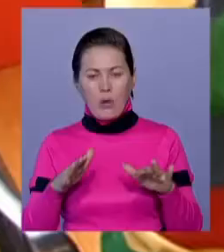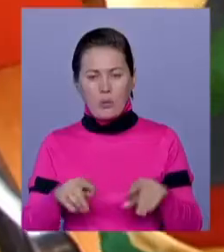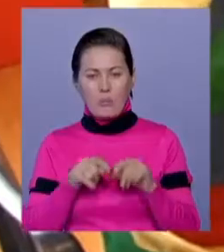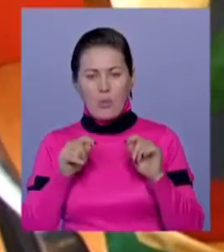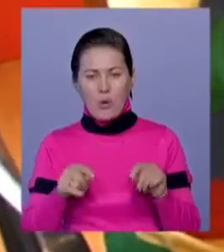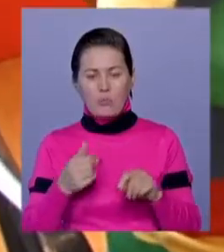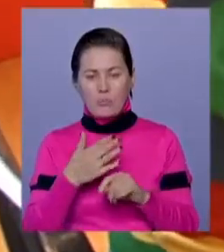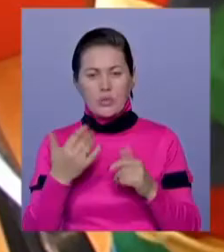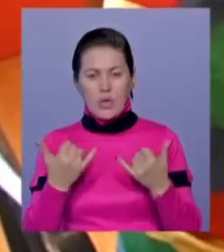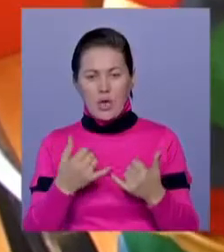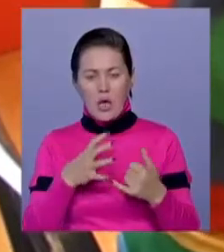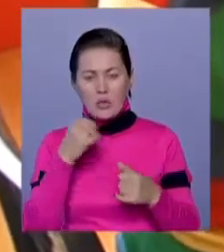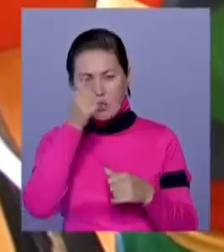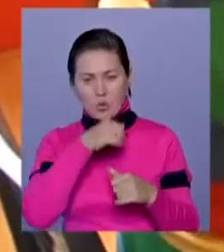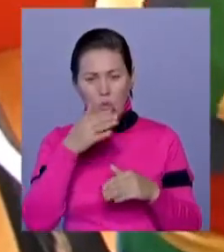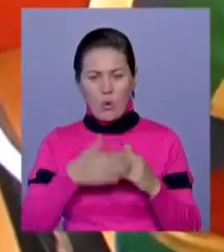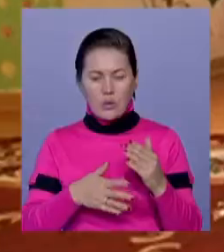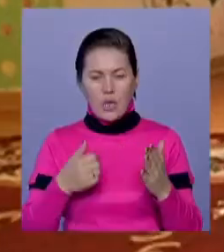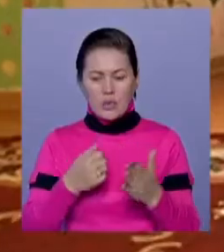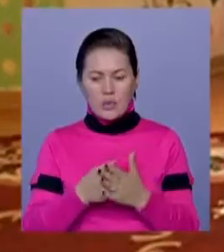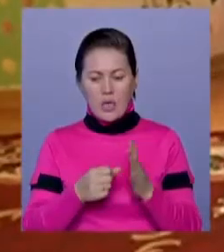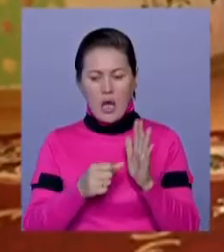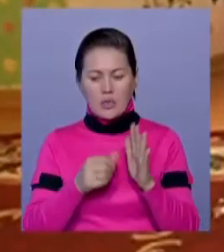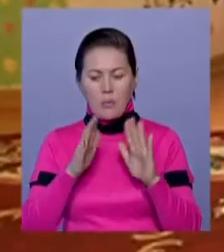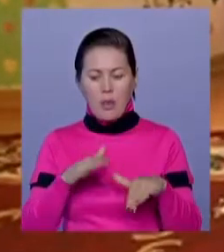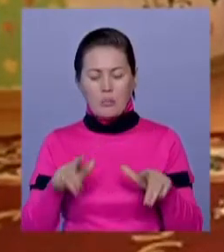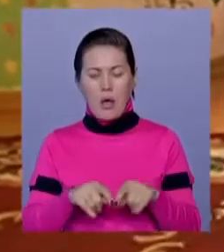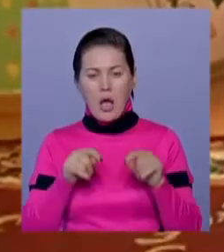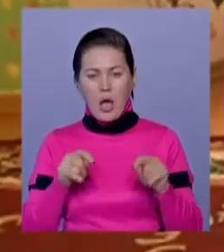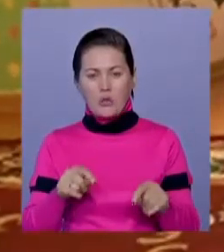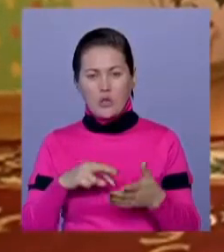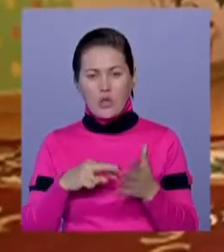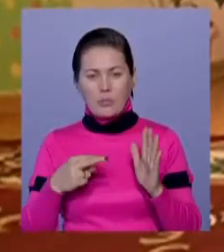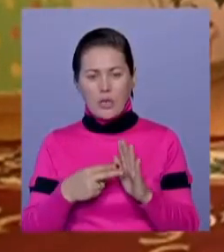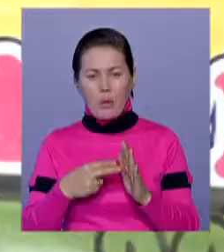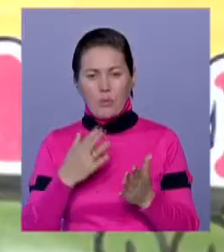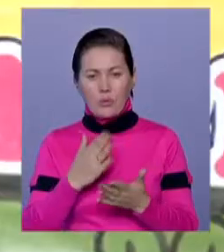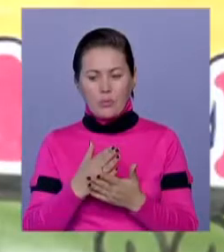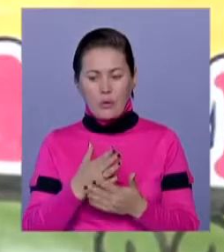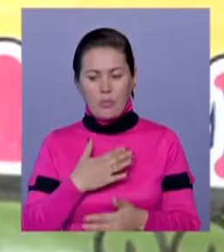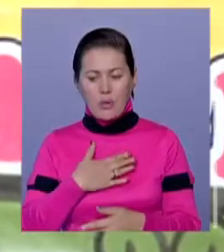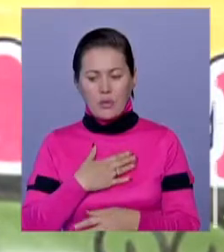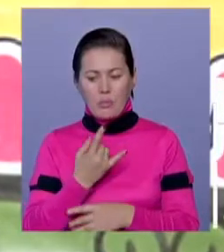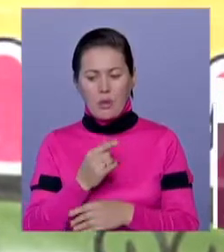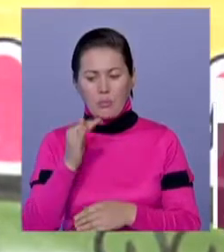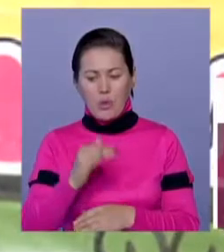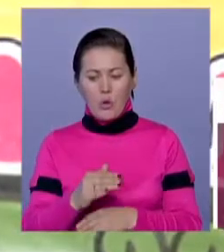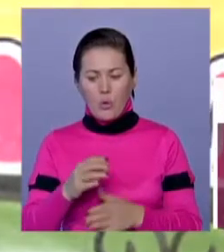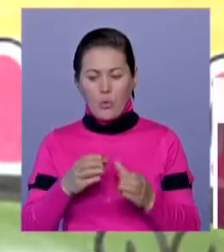аштық. Бізде қазір жылдың соңына дейін 6 балабақша ашылуда деп жоспарлап отырмыз. Менің балам младший